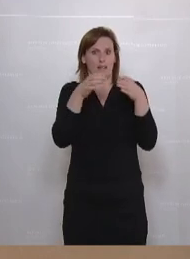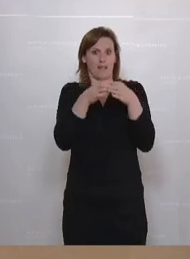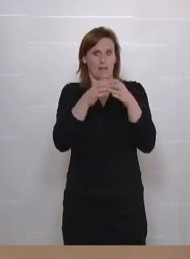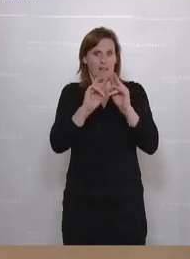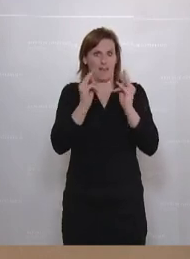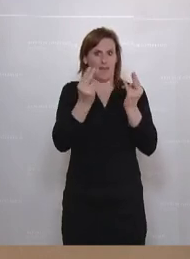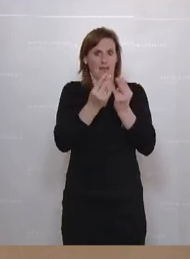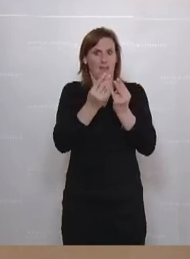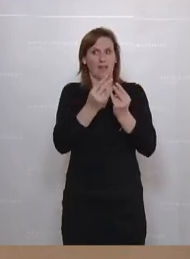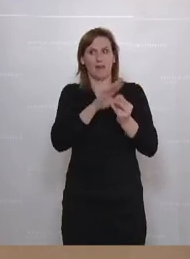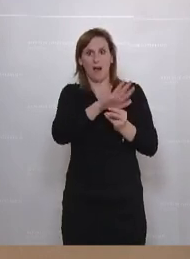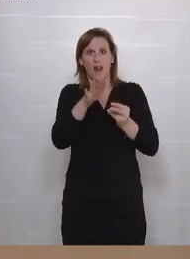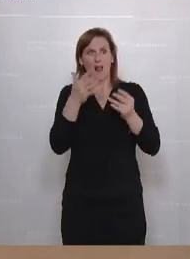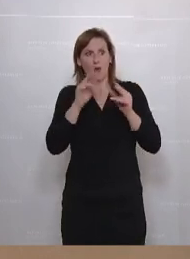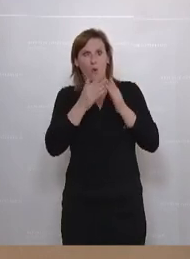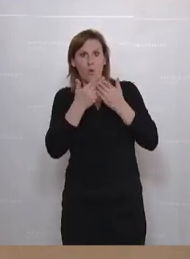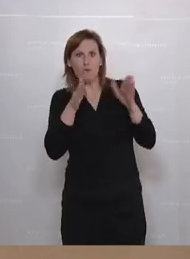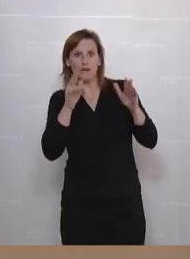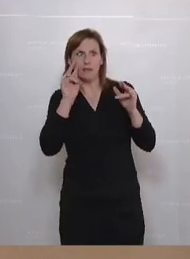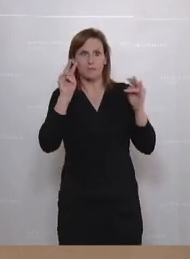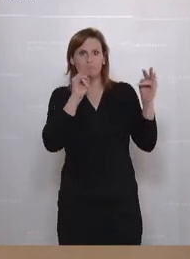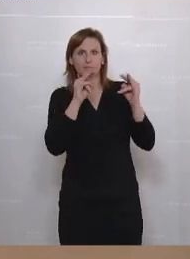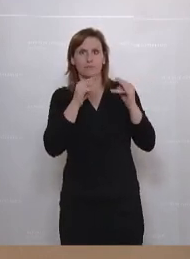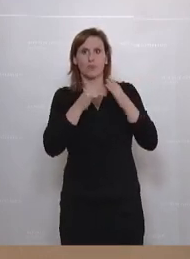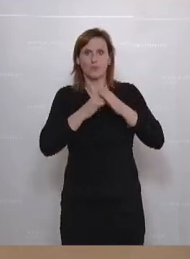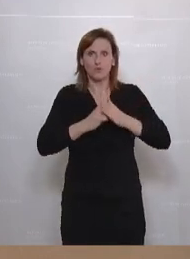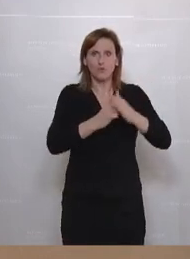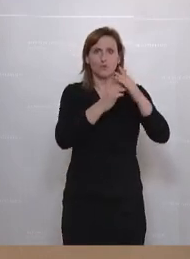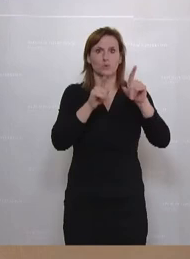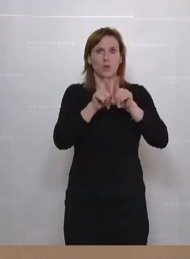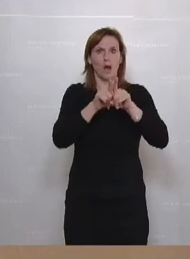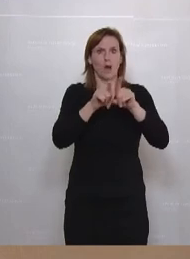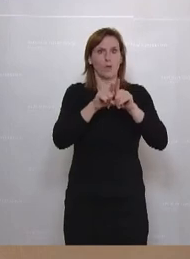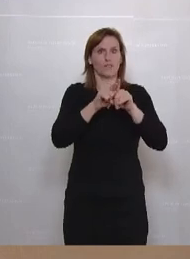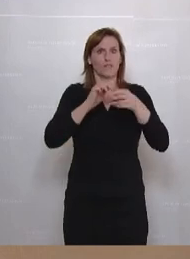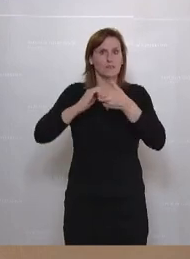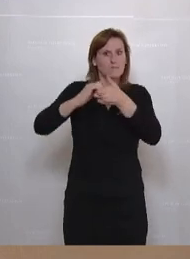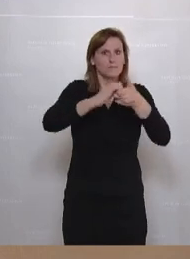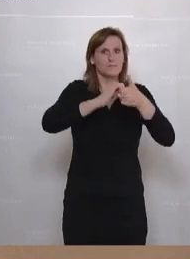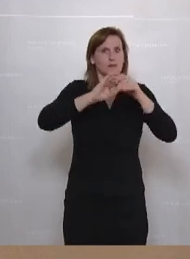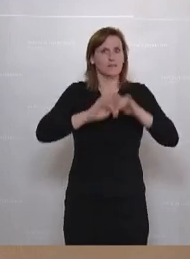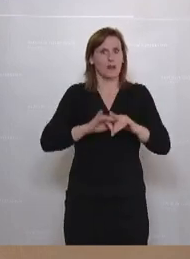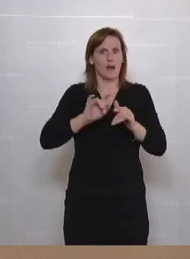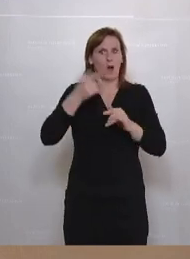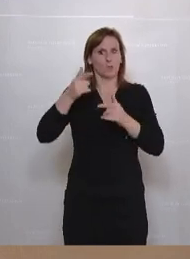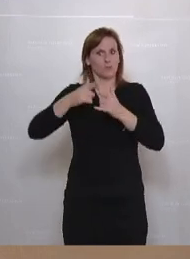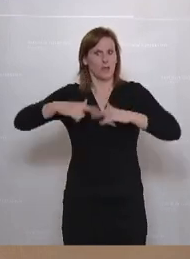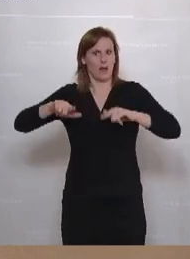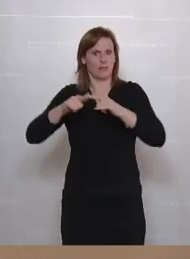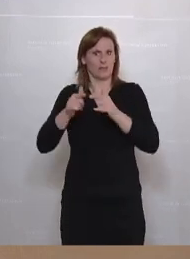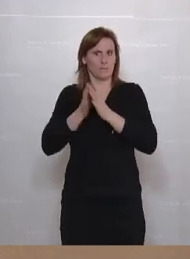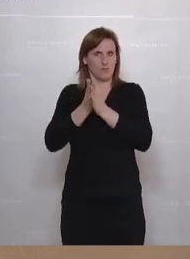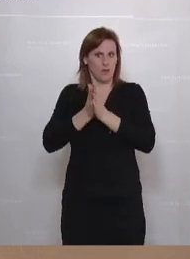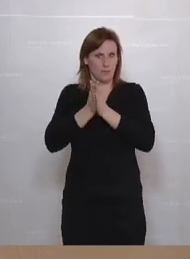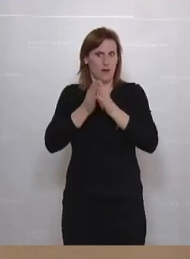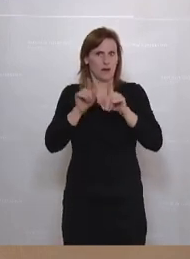starke Unterstützung in der Öffentlichkeit, auch von den Communities im Ausland von Myanmar. Aber wir haben das auch innerhalb